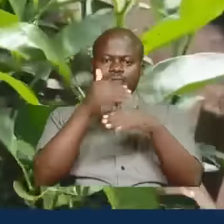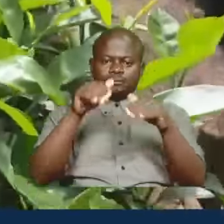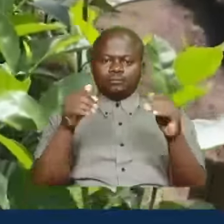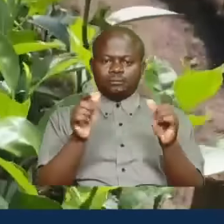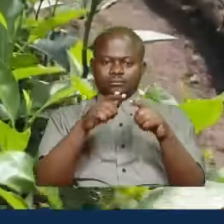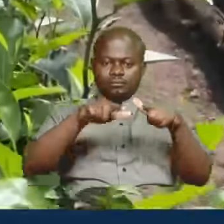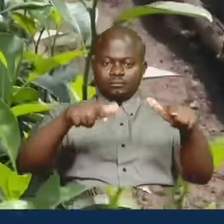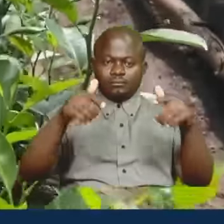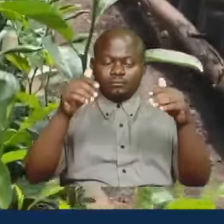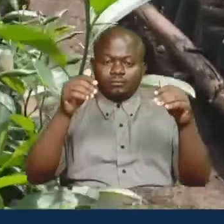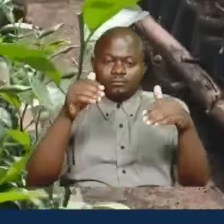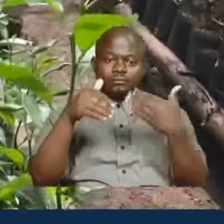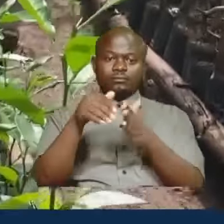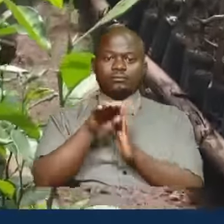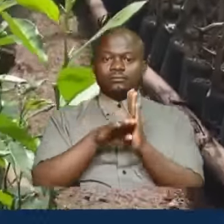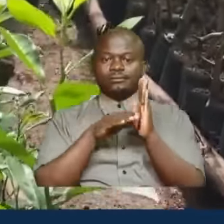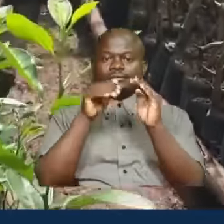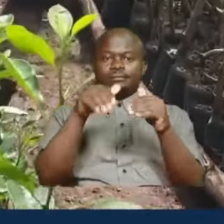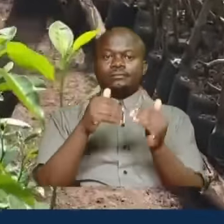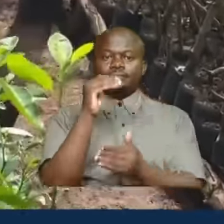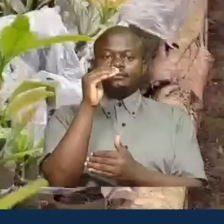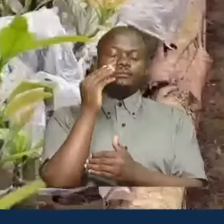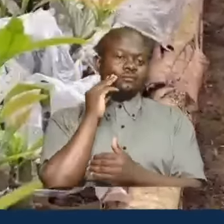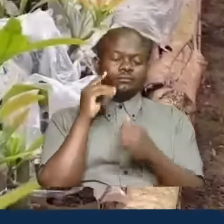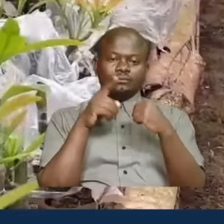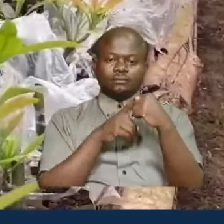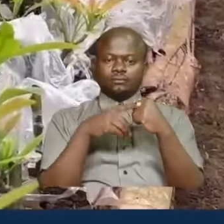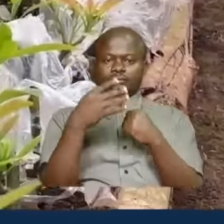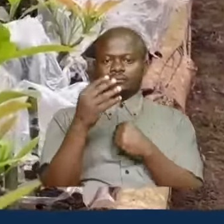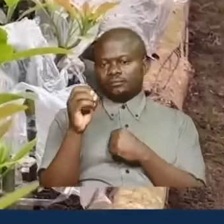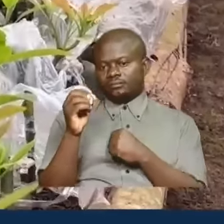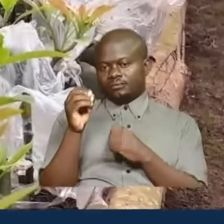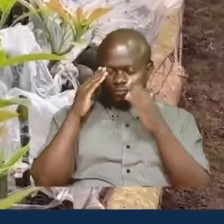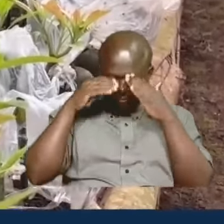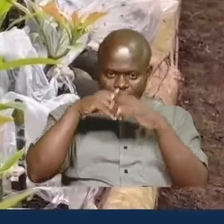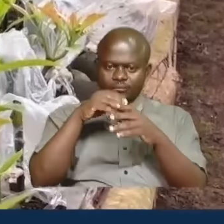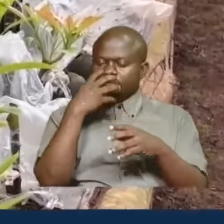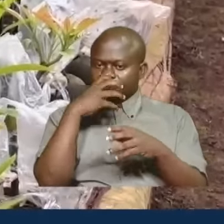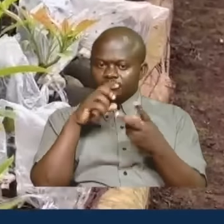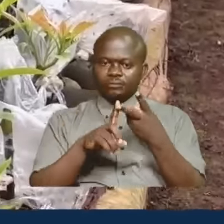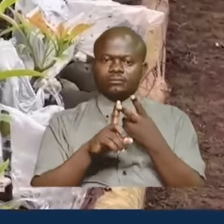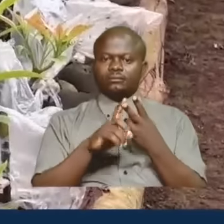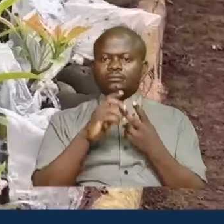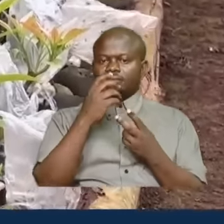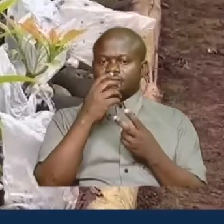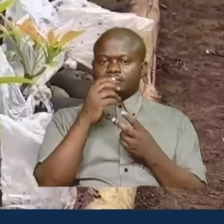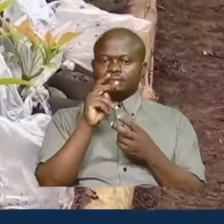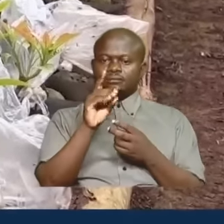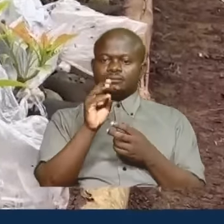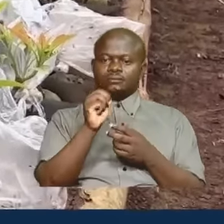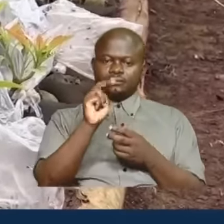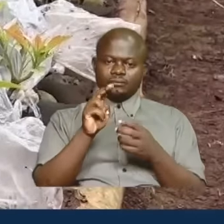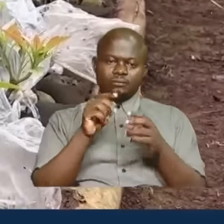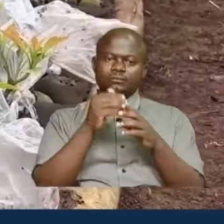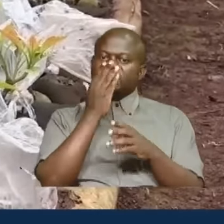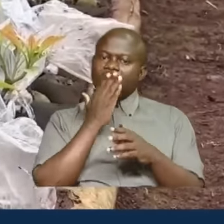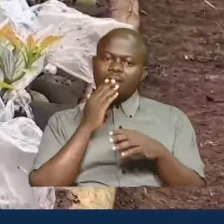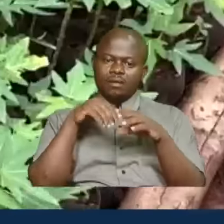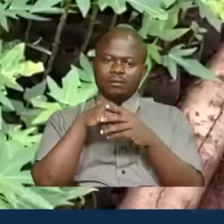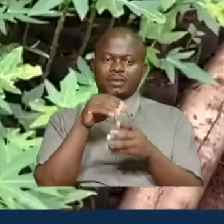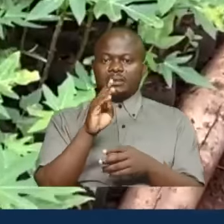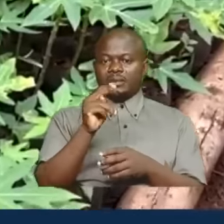hari gahunda yo gutera ibiti bisaga 640,000 byiganjemo avoka, amaronji, indimu, amapapayi